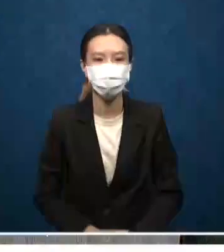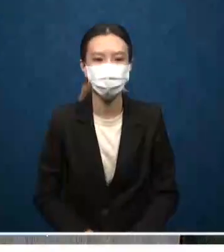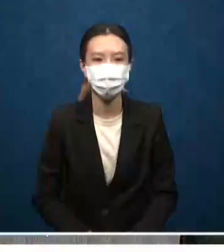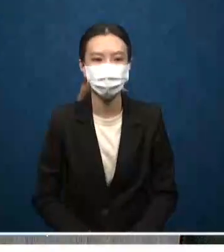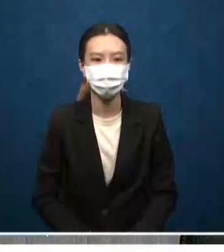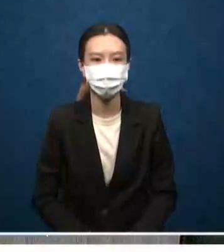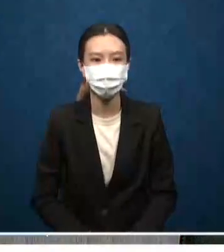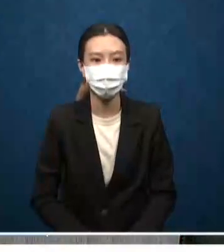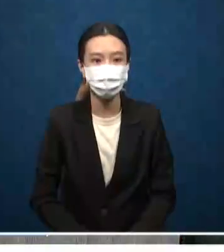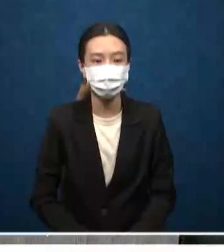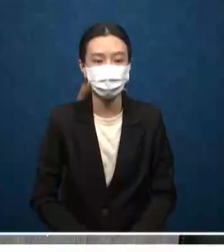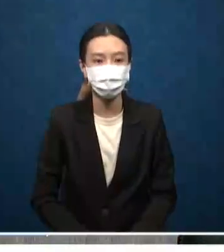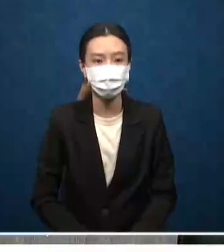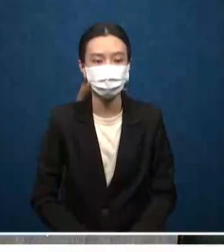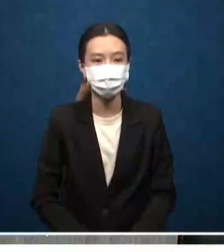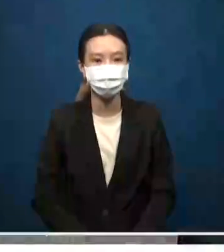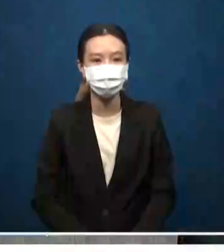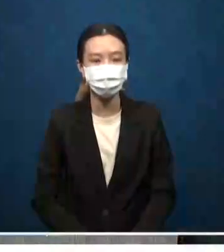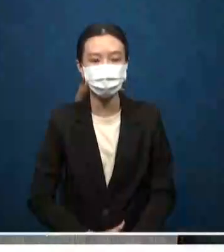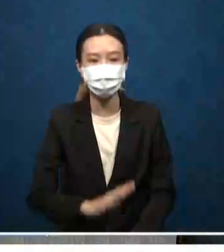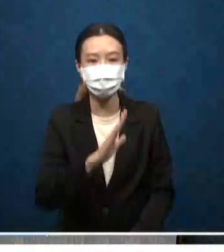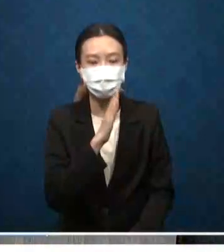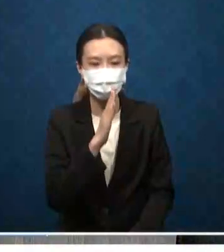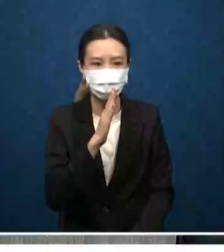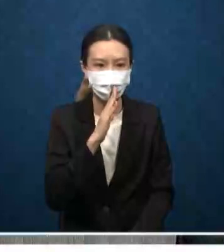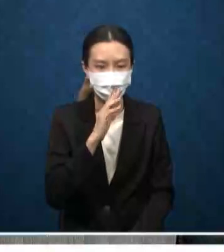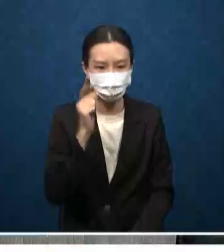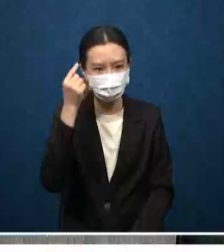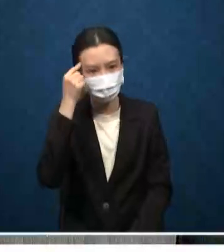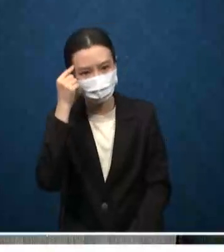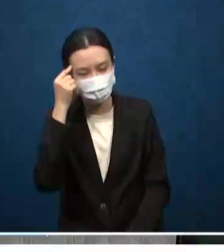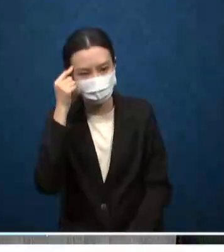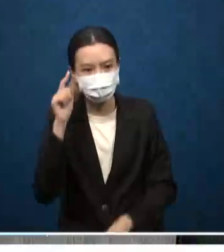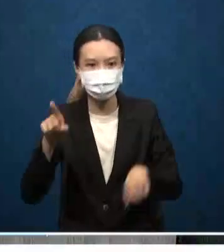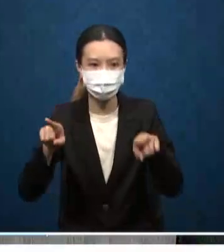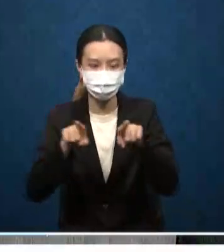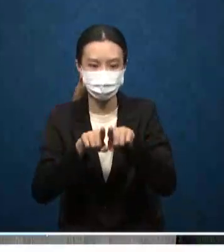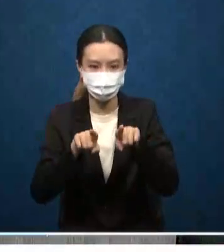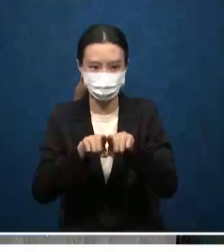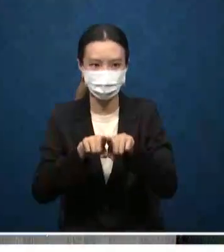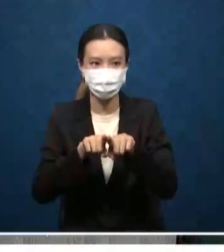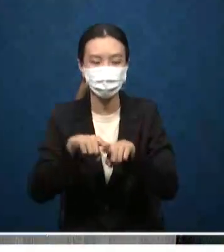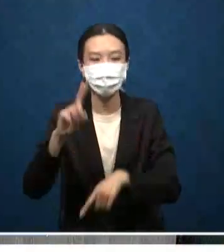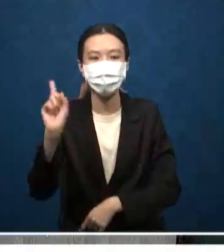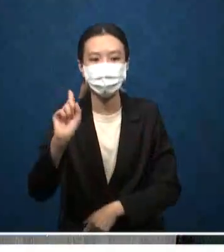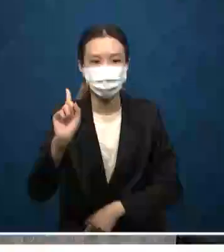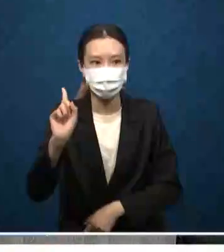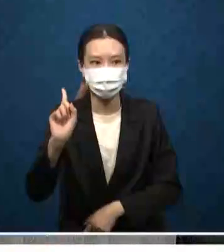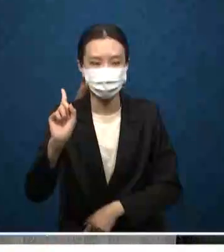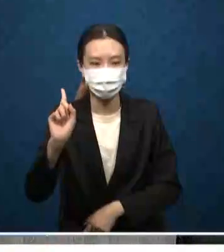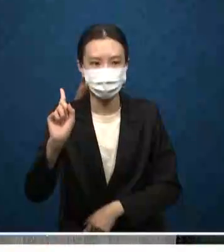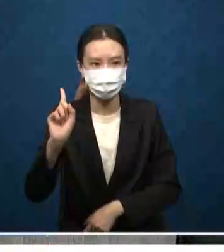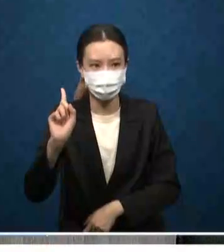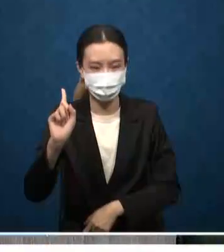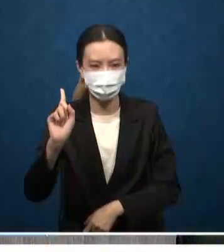เผื่อมันเป็นประโยชน์ถ้าเข้าใจตรงกันแบบนี้เราจะเห็นได้ว่าเราเกิดคนที่ไม่ต้องเข้าใน